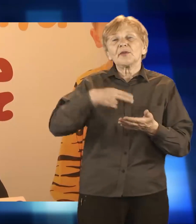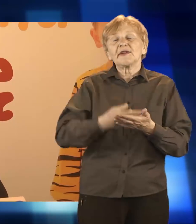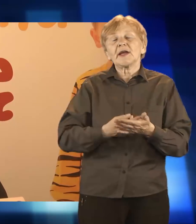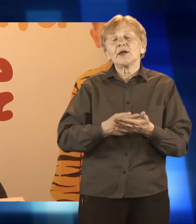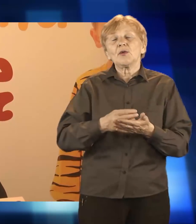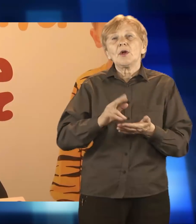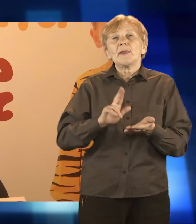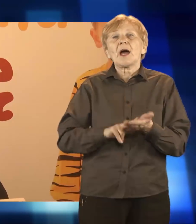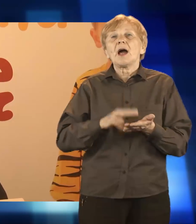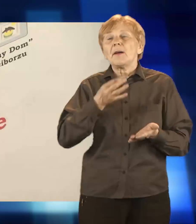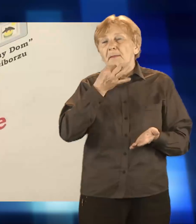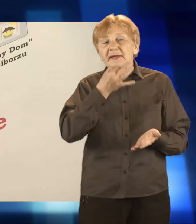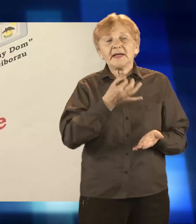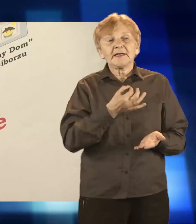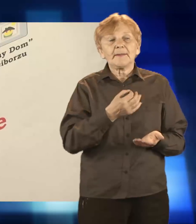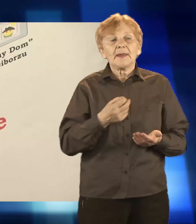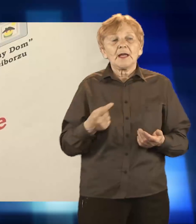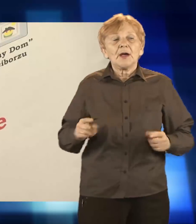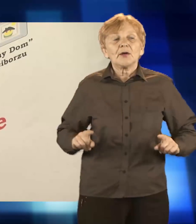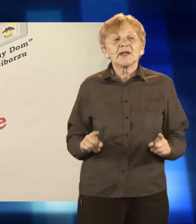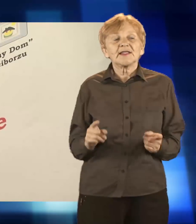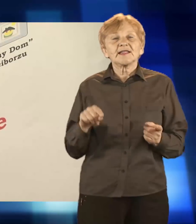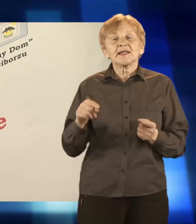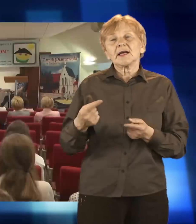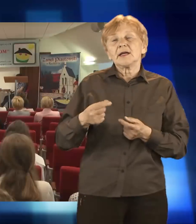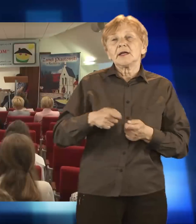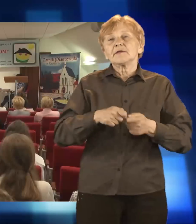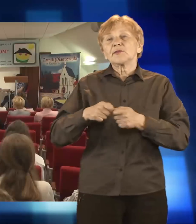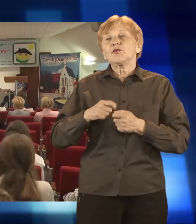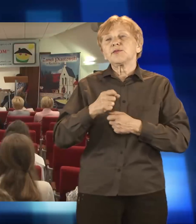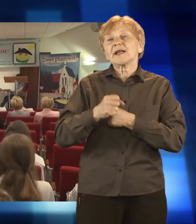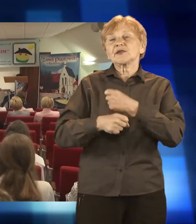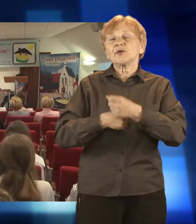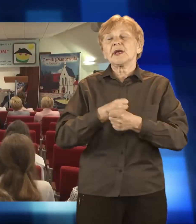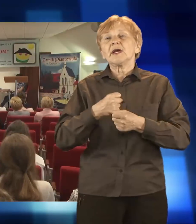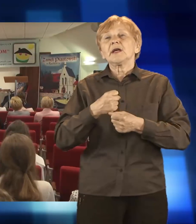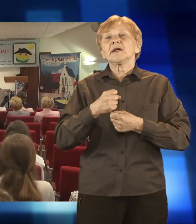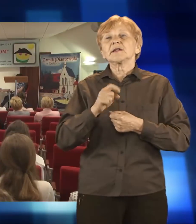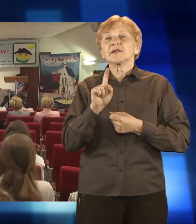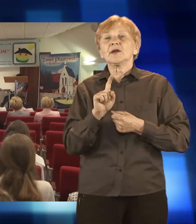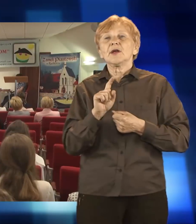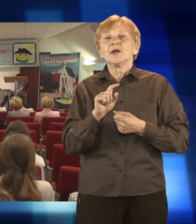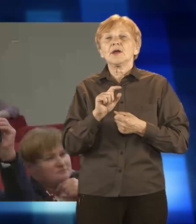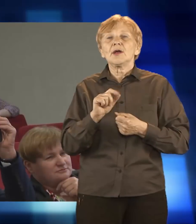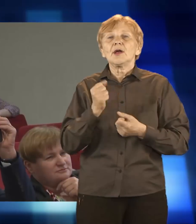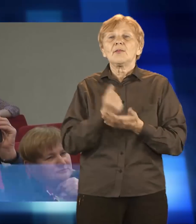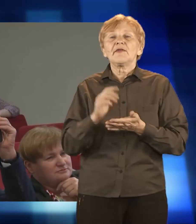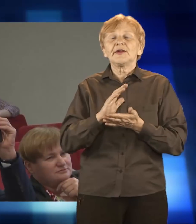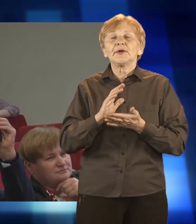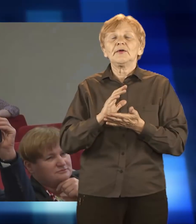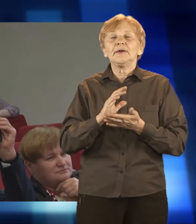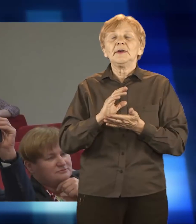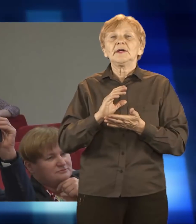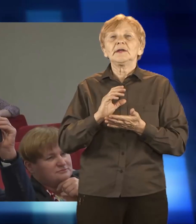na wszystkich ludzi potrzebujących. Organizacja ta od wielu lat współpracuje z Powiatowym Centrum Pomocy Rodzinie w Raciborzu, podejmując